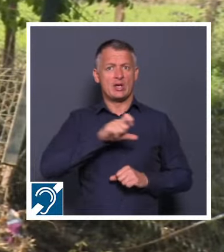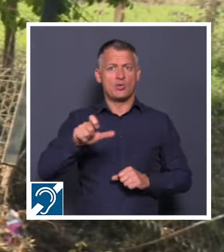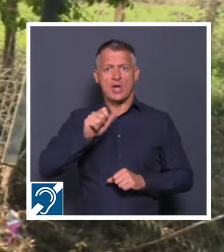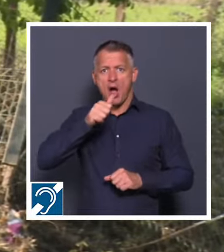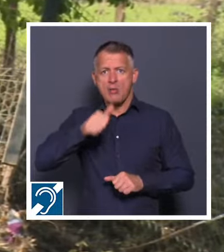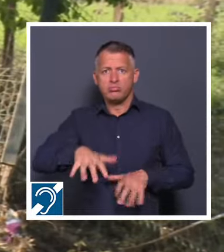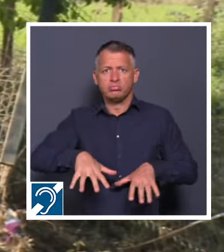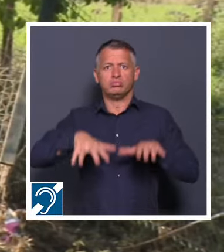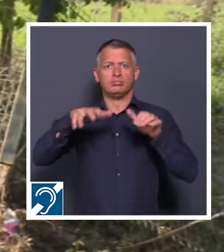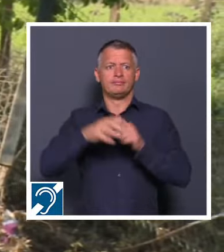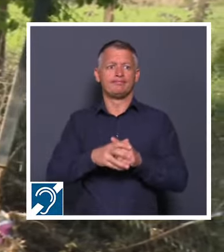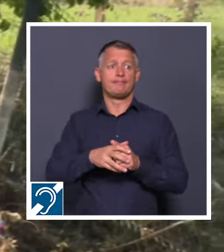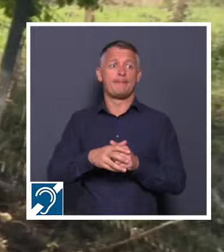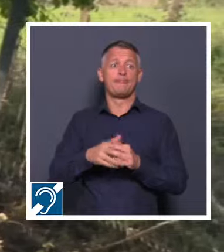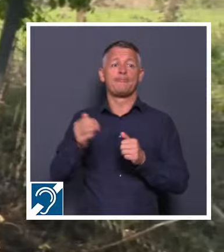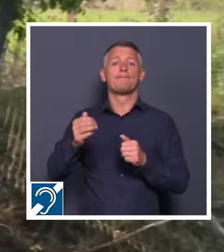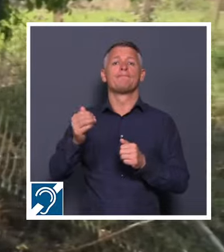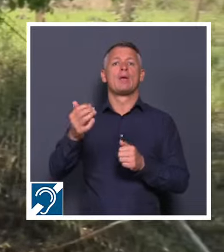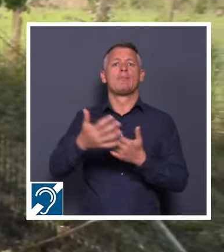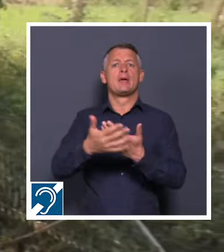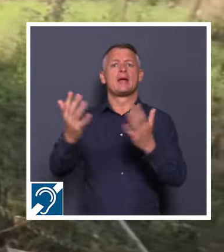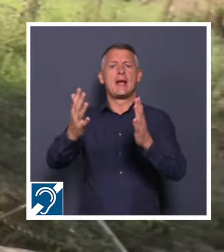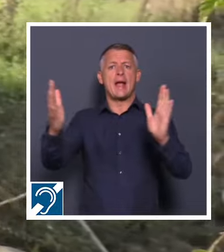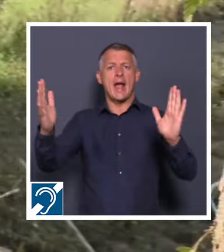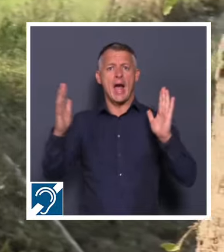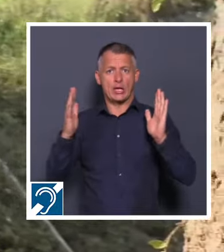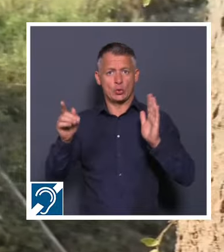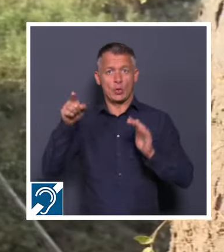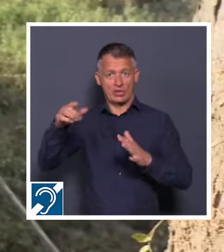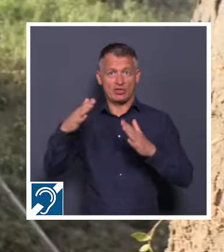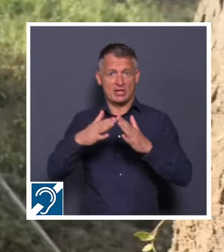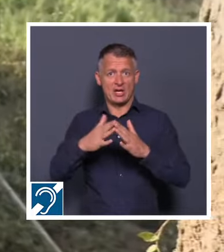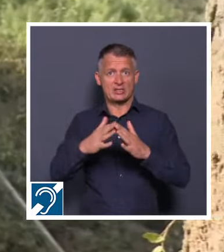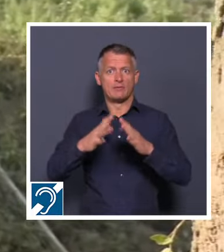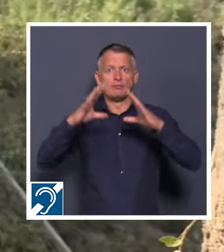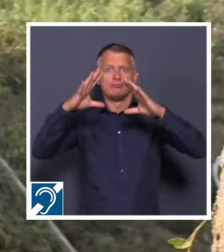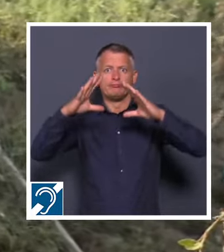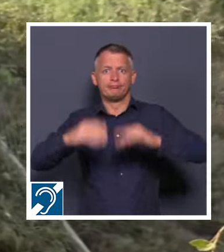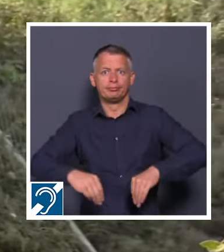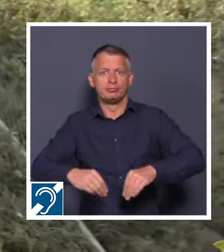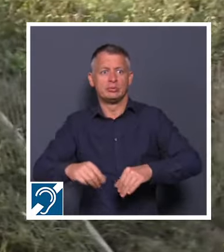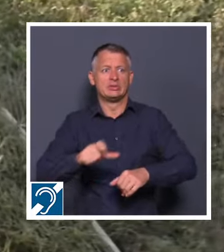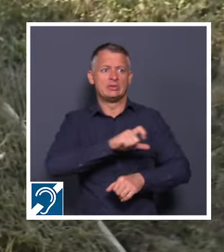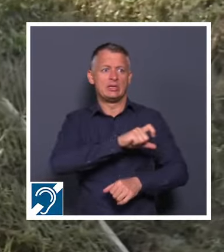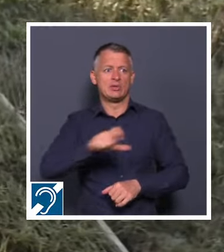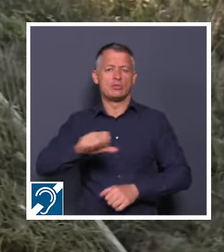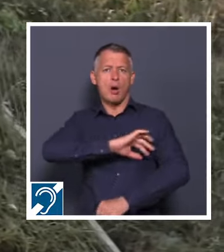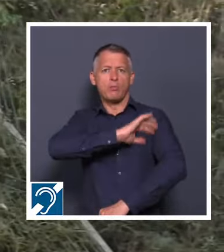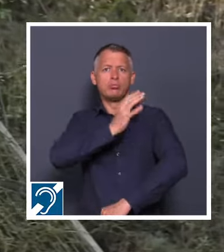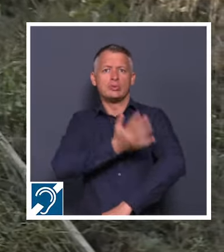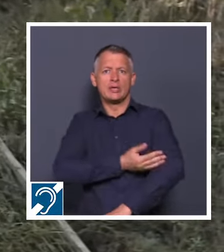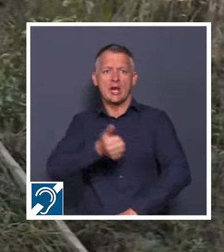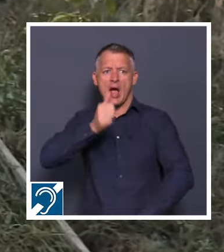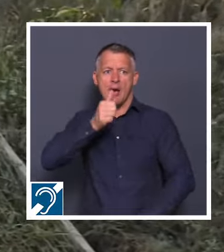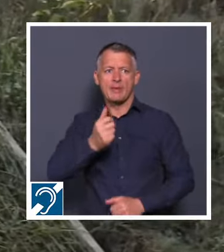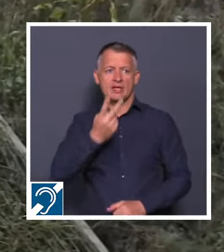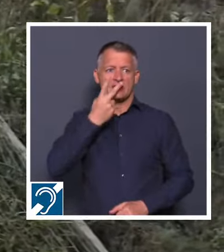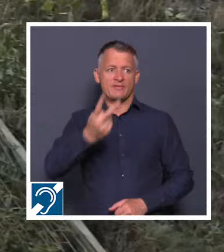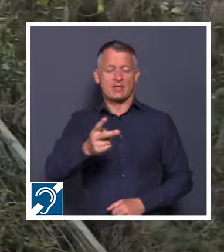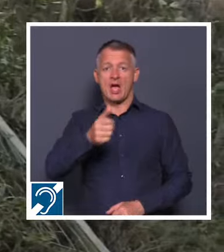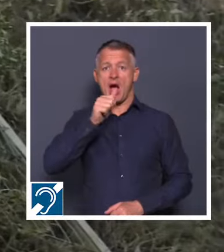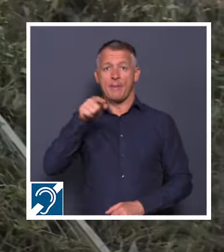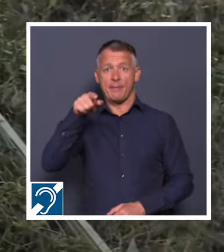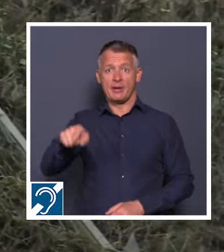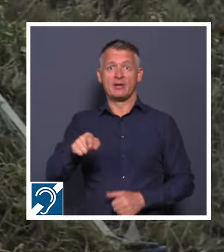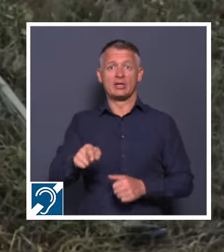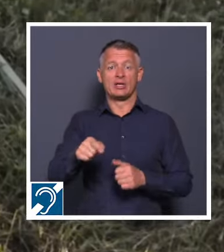puternică. Gardul acestei locuințe a fost pus la pământ de apa puternică. Se vede și apa în șanț.